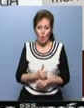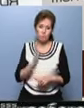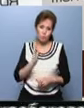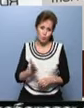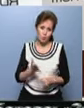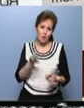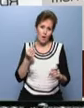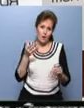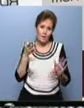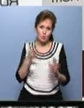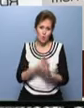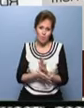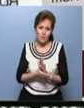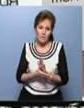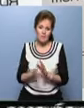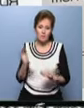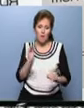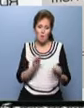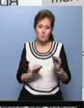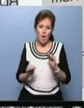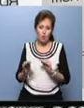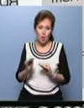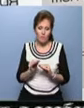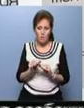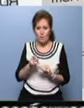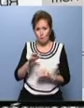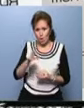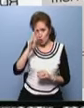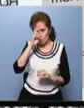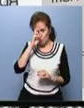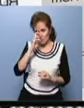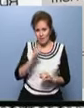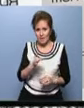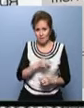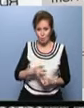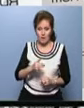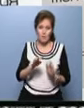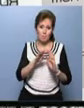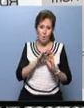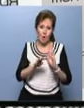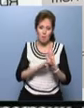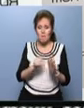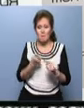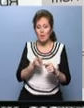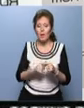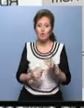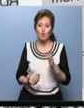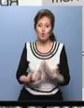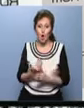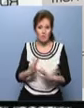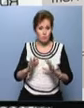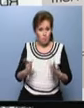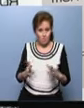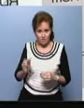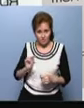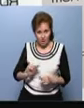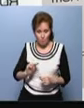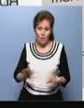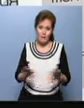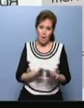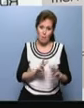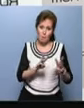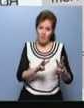расходы скомпонованы по государственным республиканским программам. Это новый момент в работе как правительства, так